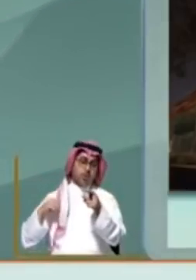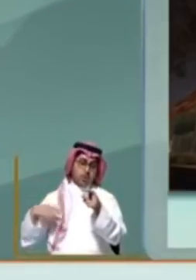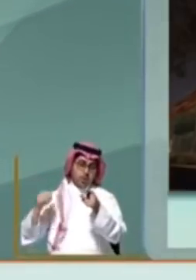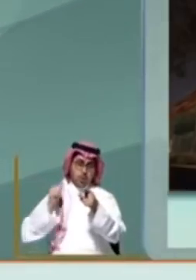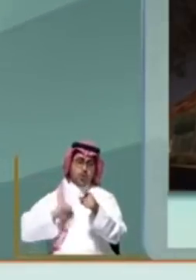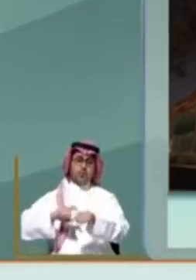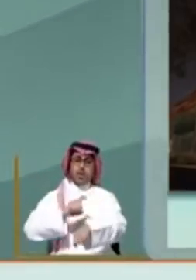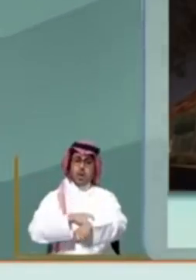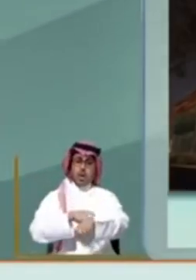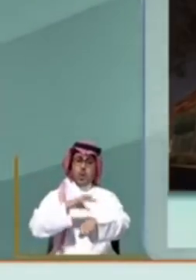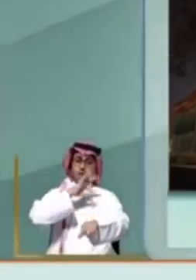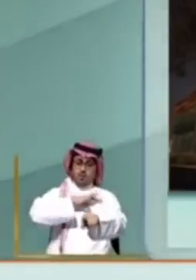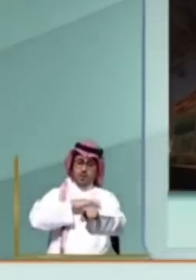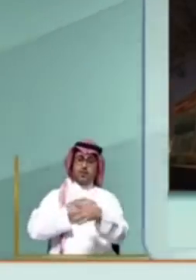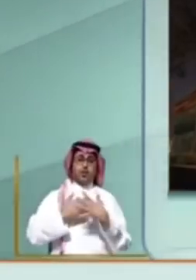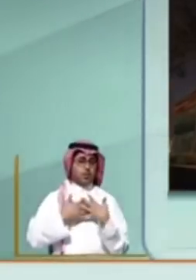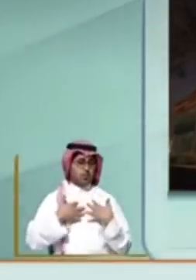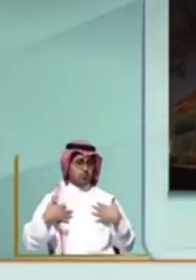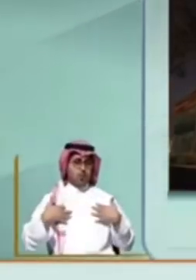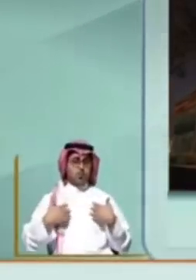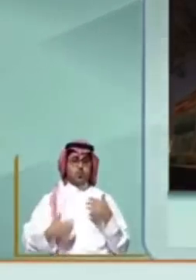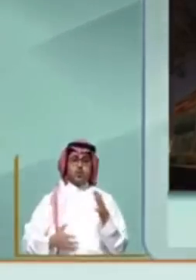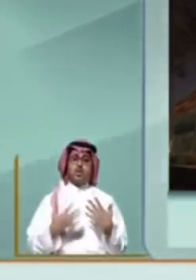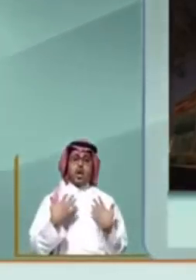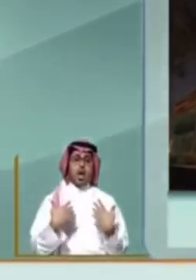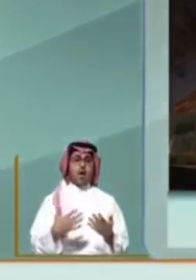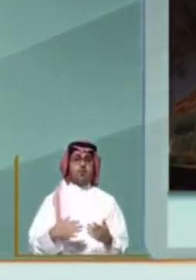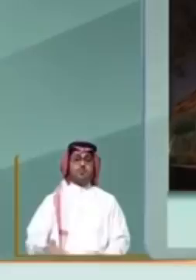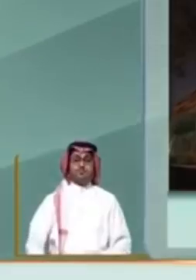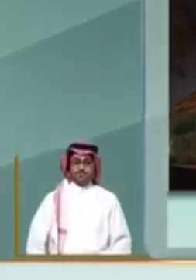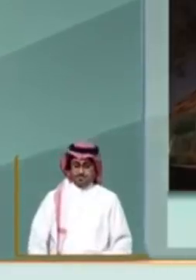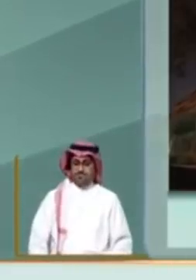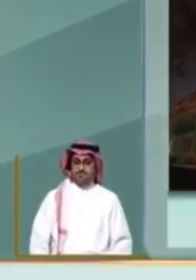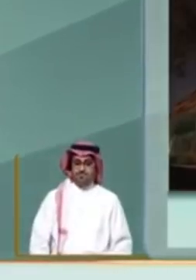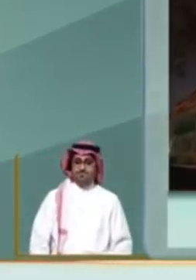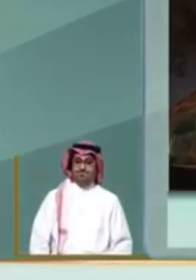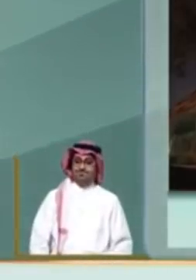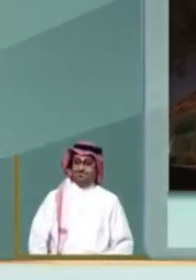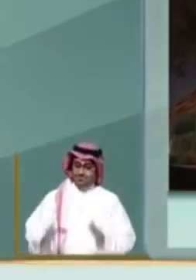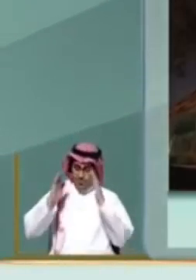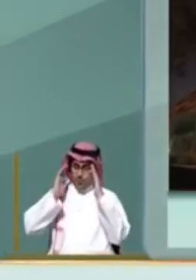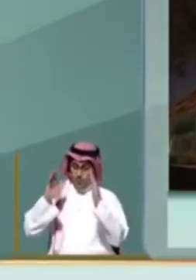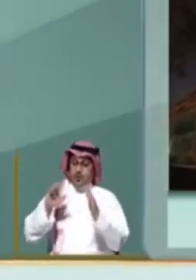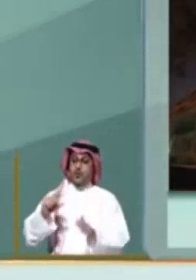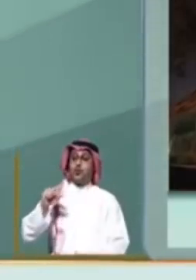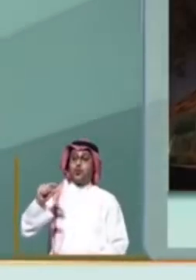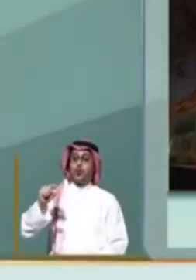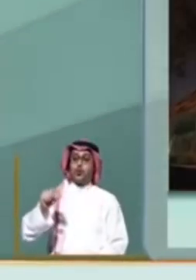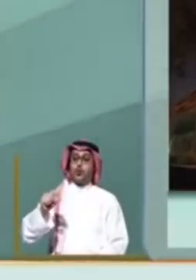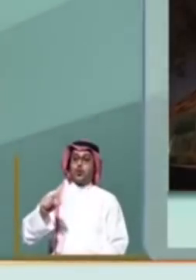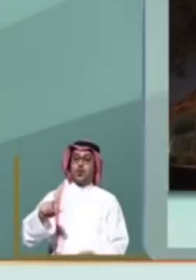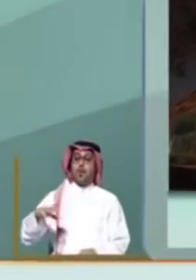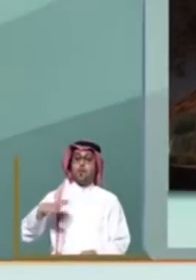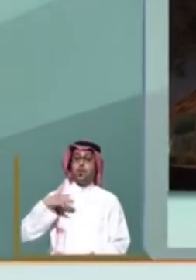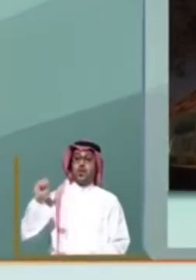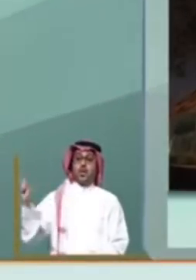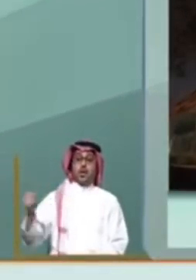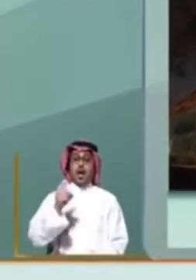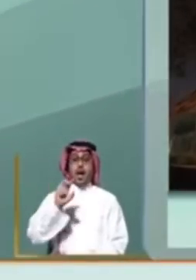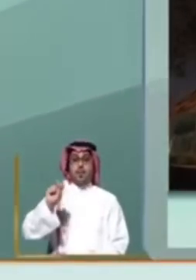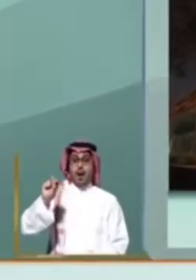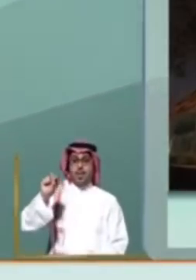كبير للطلاب والطالبات لأداء الاختبار بكل يسر وسهولة. نعم، جميل. إذن دكتور عبد الله السعدوي مدير عام الإدارة